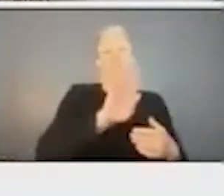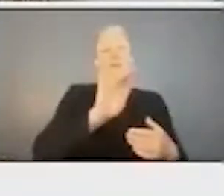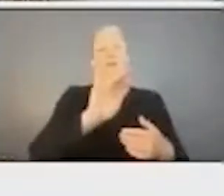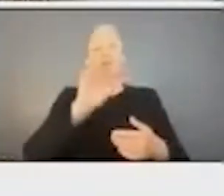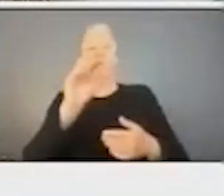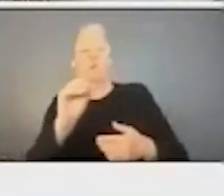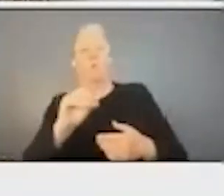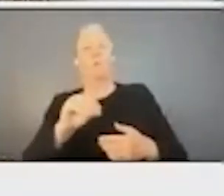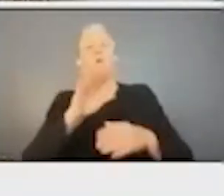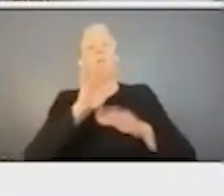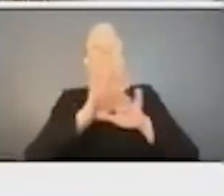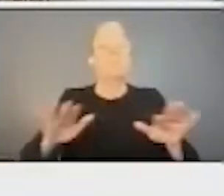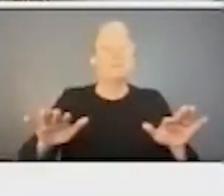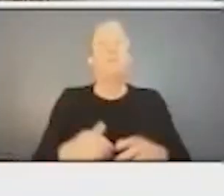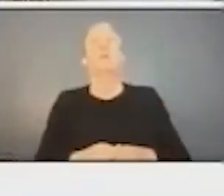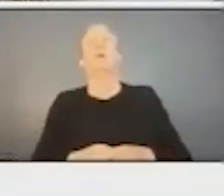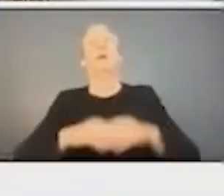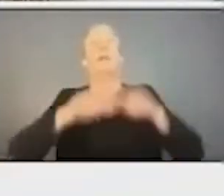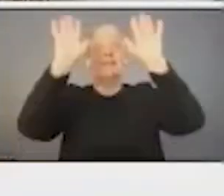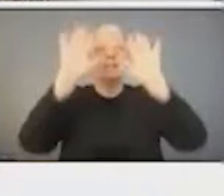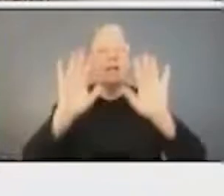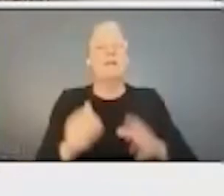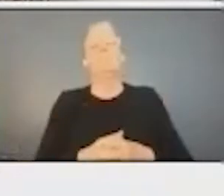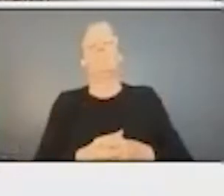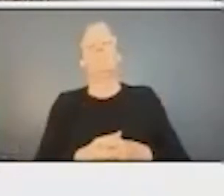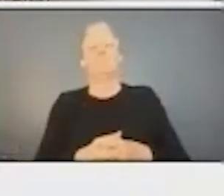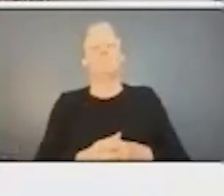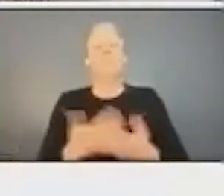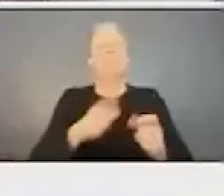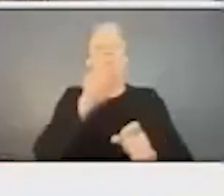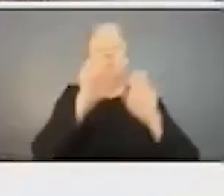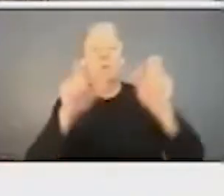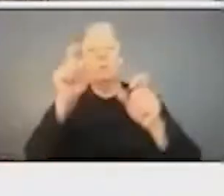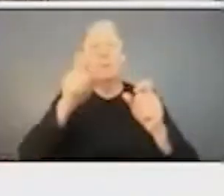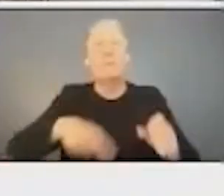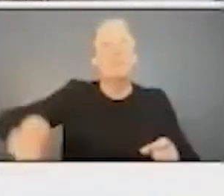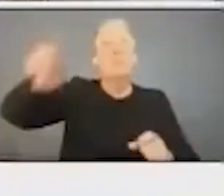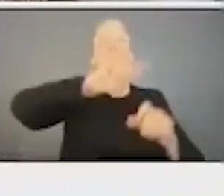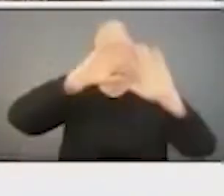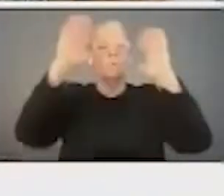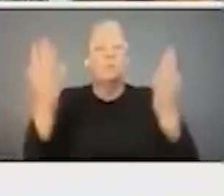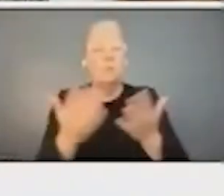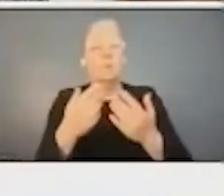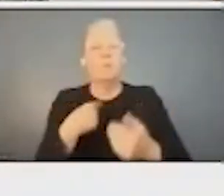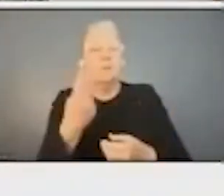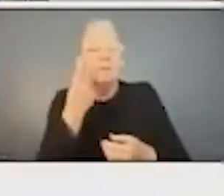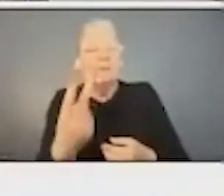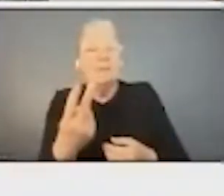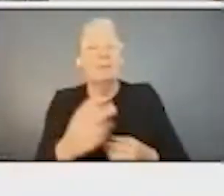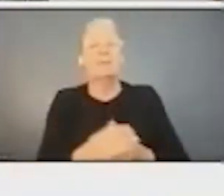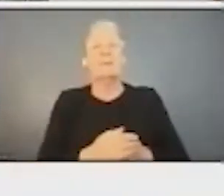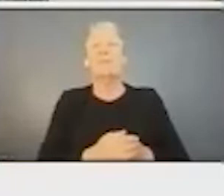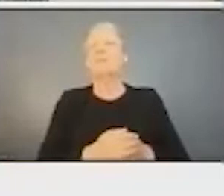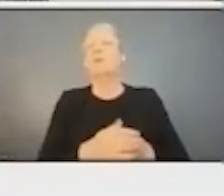والتأثير كان عليهم، وأيضا تأثير على البيئة والجو وكل الظروف الاجتماعية